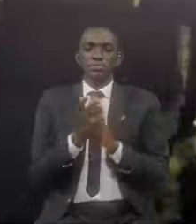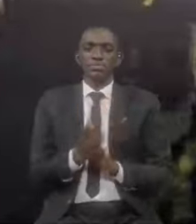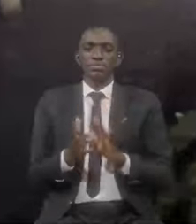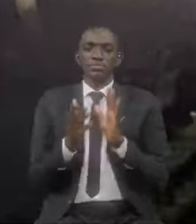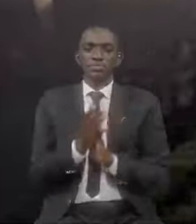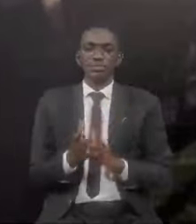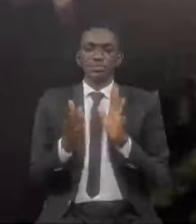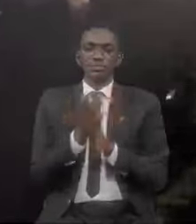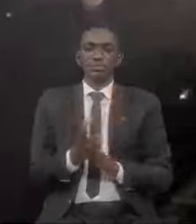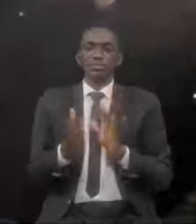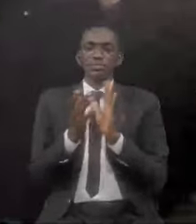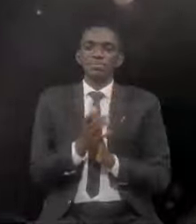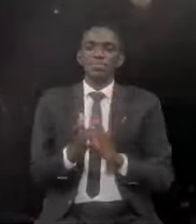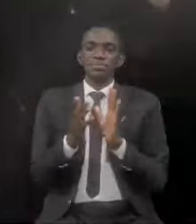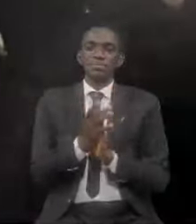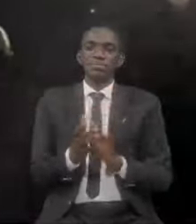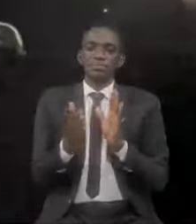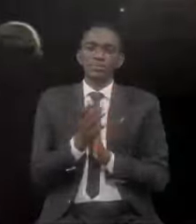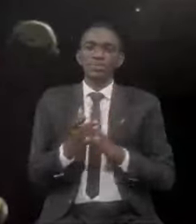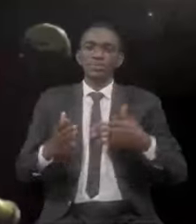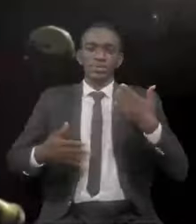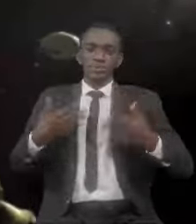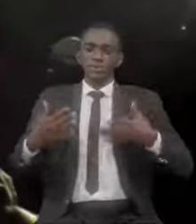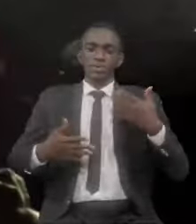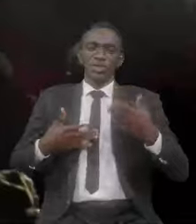Applaudissez, applaudissez le Seigneur, réjouissez-vous.